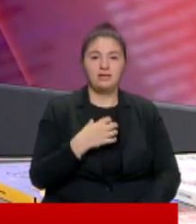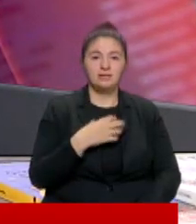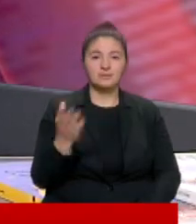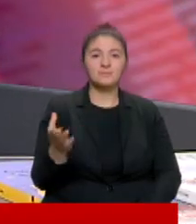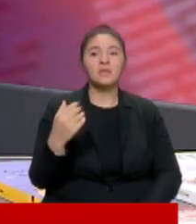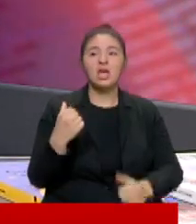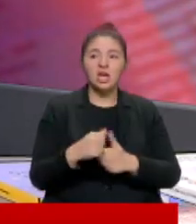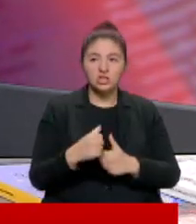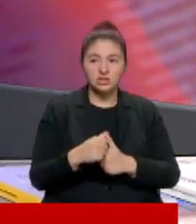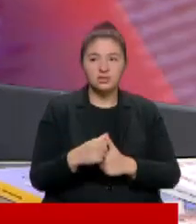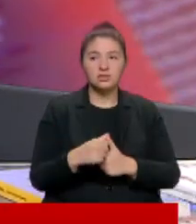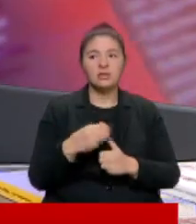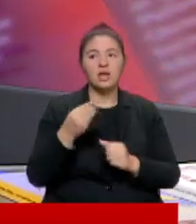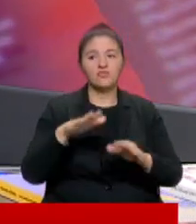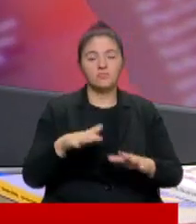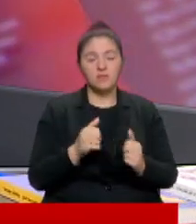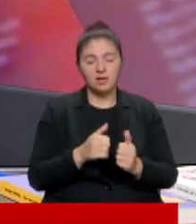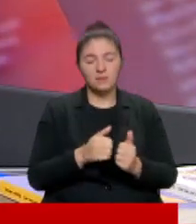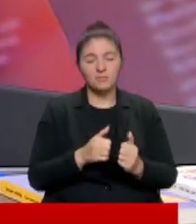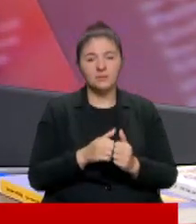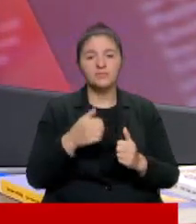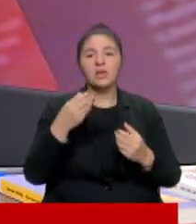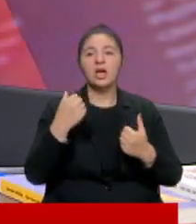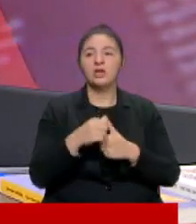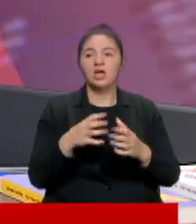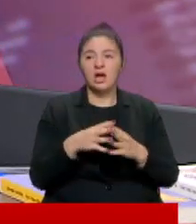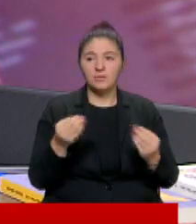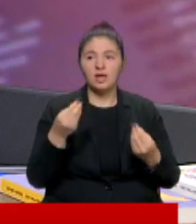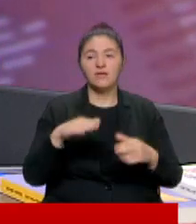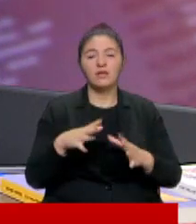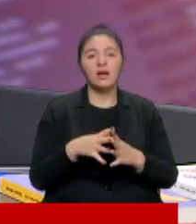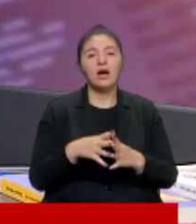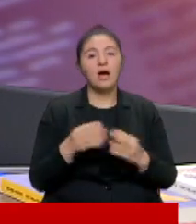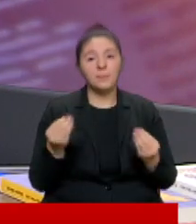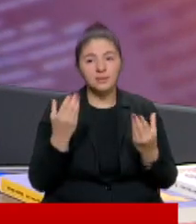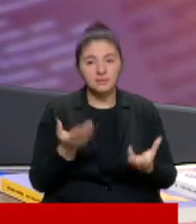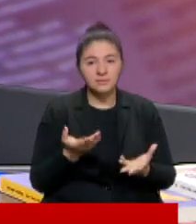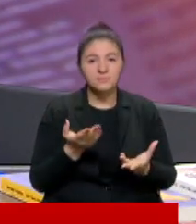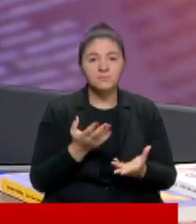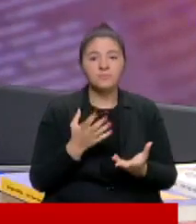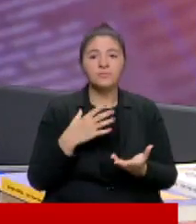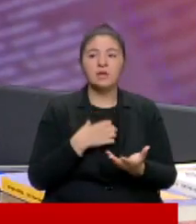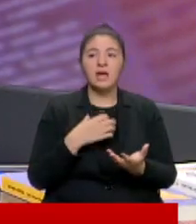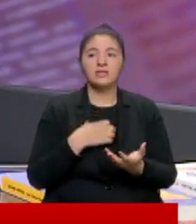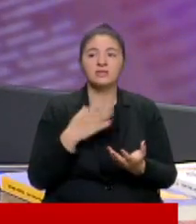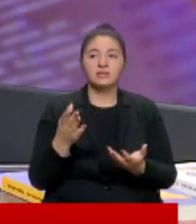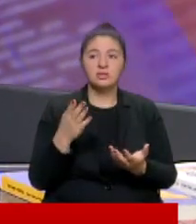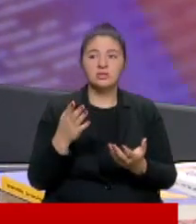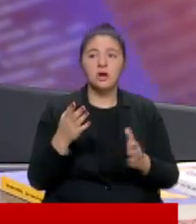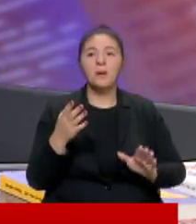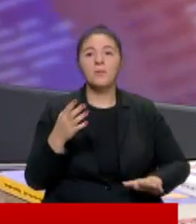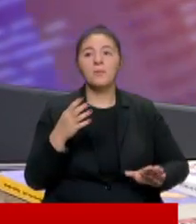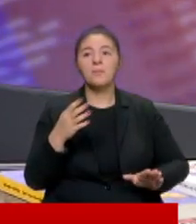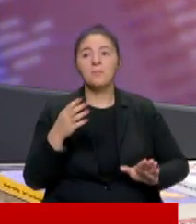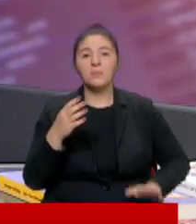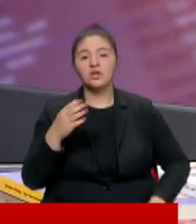kendisi eşiyle evladı ile birlikte eşini kaybetti evladını kaybetti kendisi bacağı